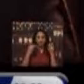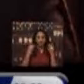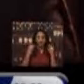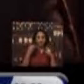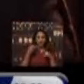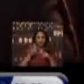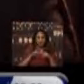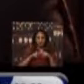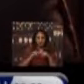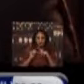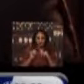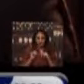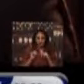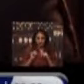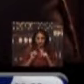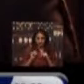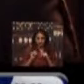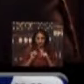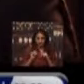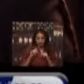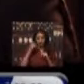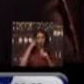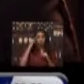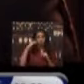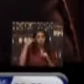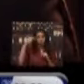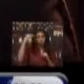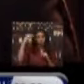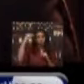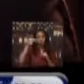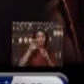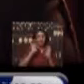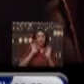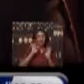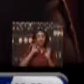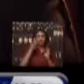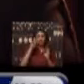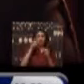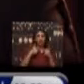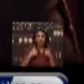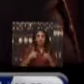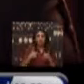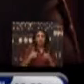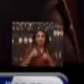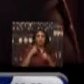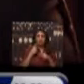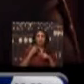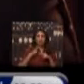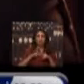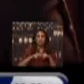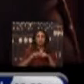نطفيه. لكن امالي كبيره وتفاؤلي